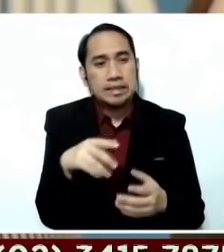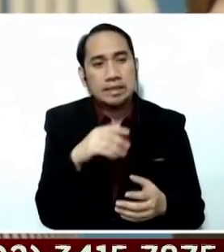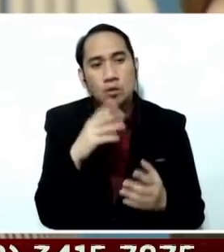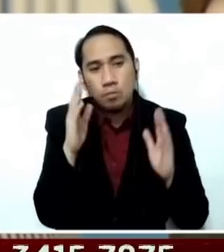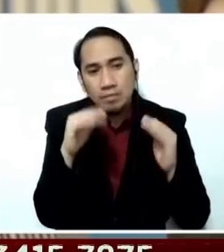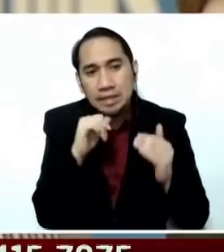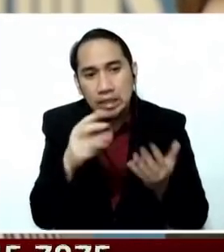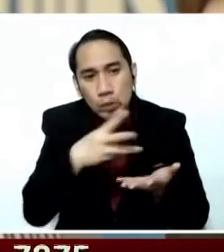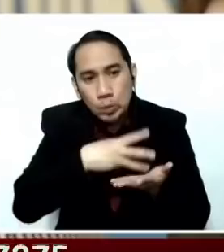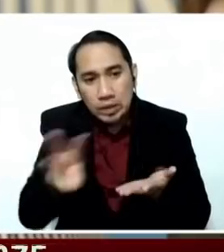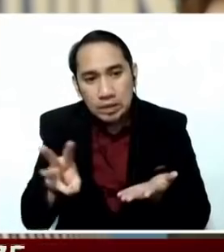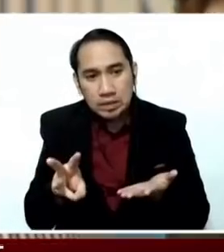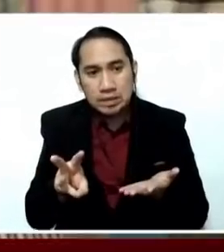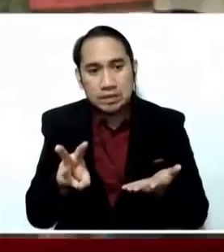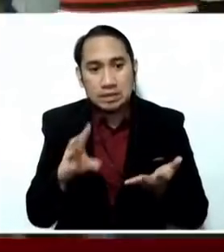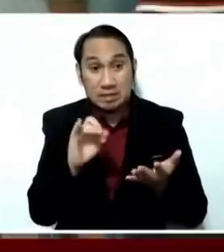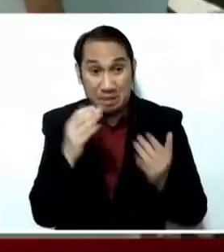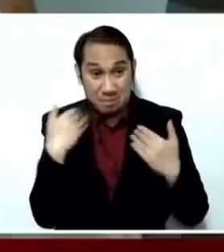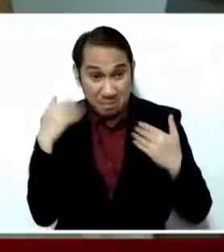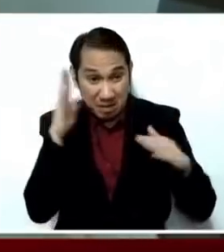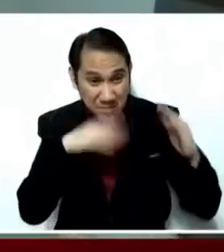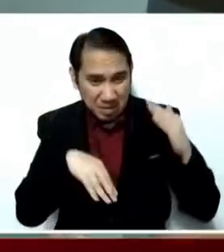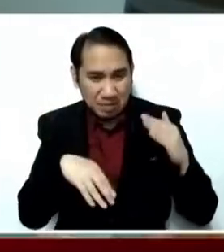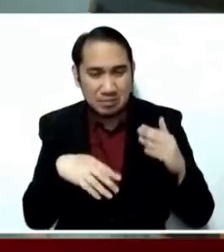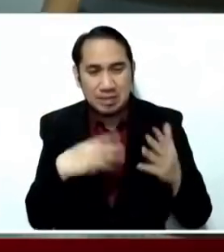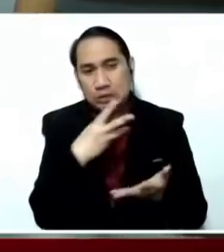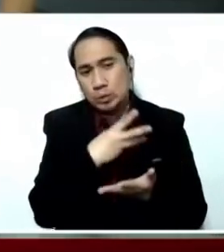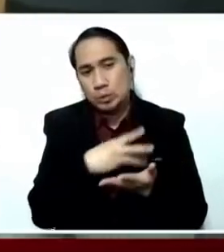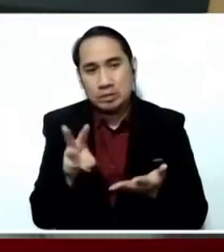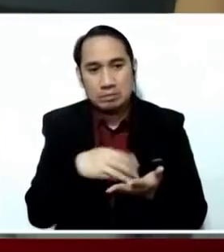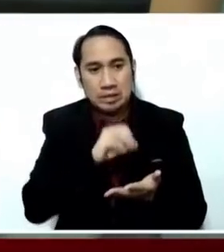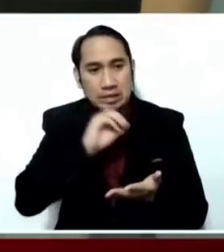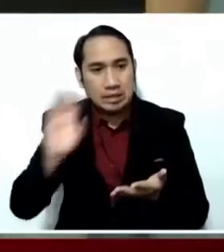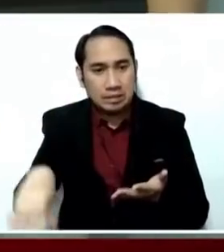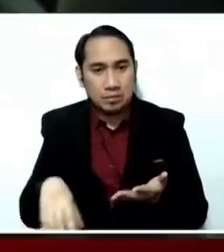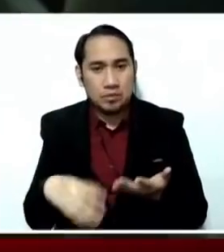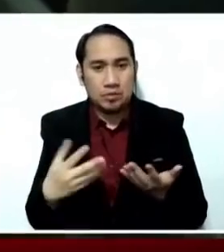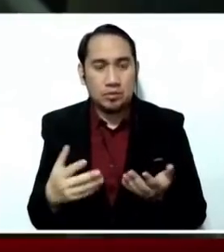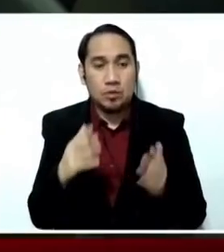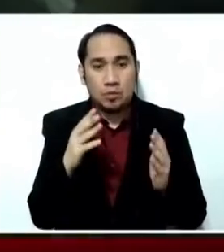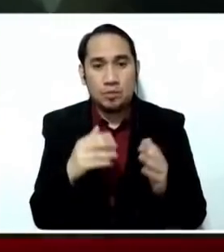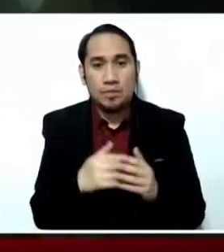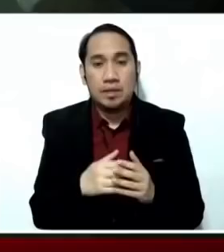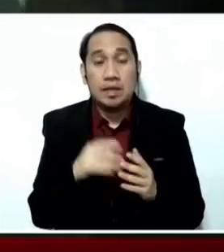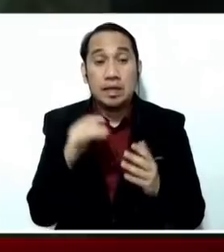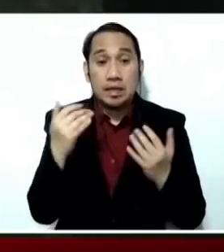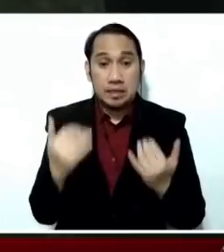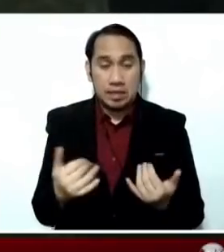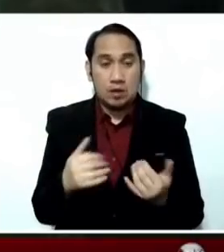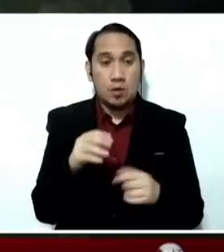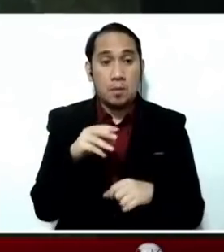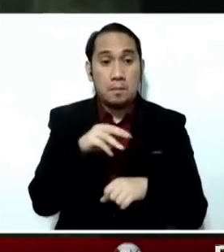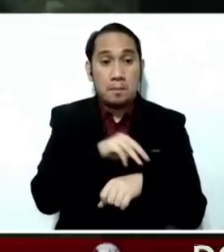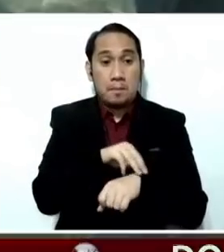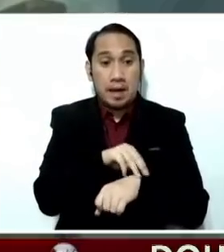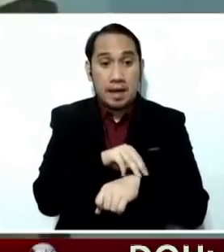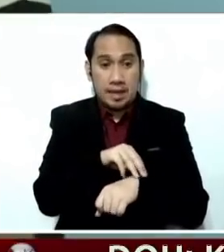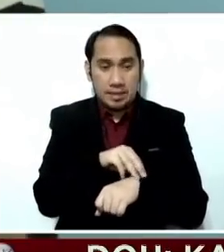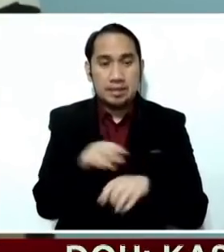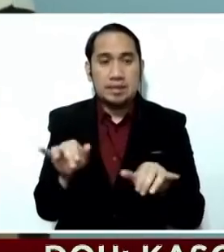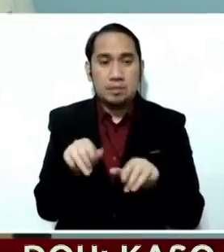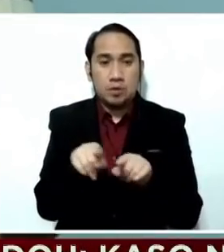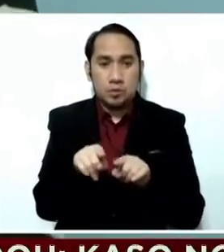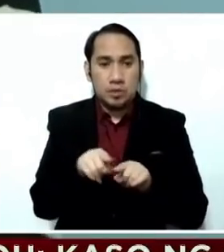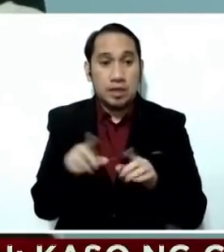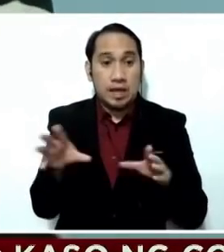pagka nagkaroon ng problema. Halos ganito rin ang plano ng Makati City na tumanggap din ng 3,000 doses ng Sputnik V.